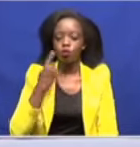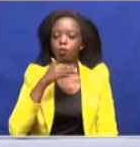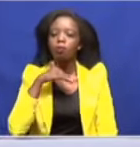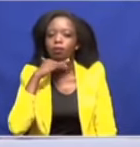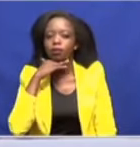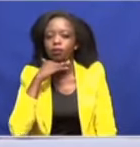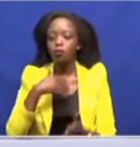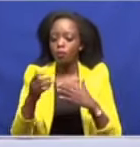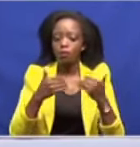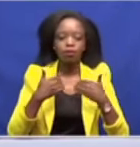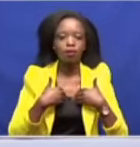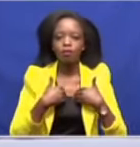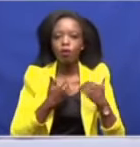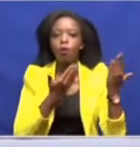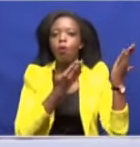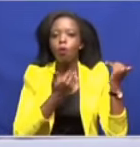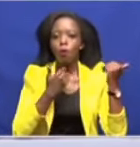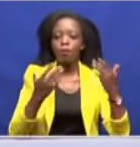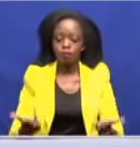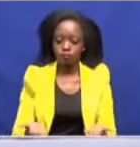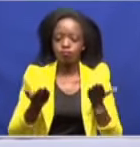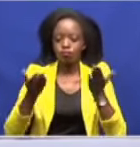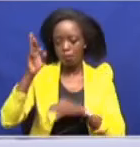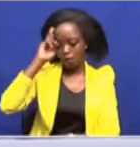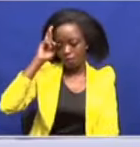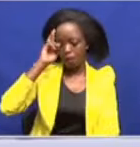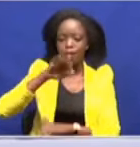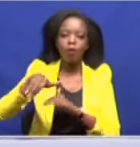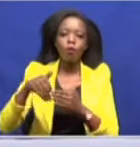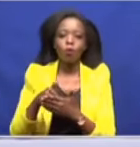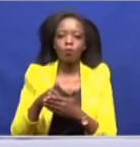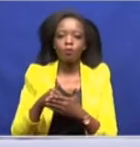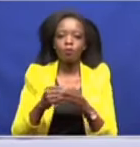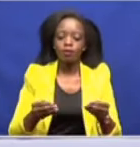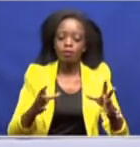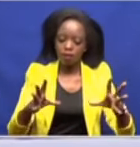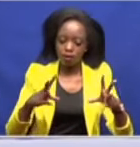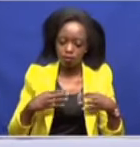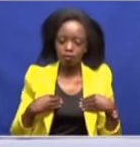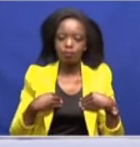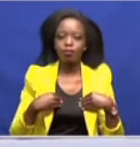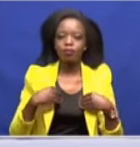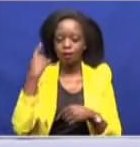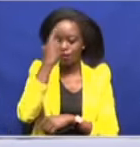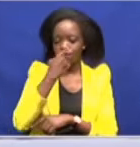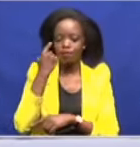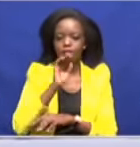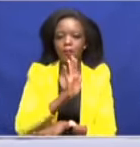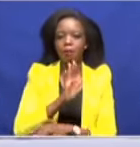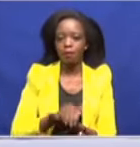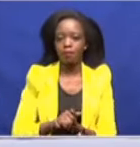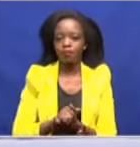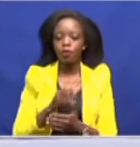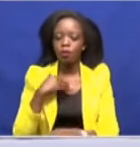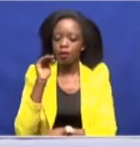waliofariki dunia kwa tumaini la ufufuo. Wakumbuke na marehemu wote. Wapokee kwenye nuru ya uso wako. Na